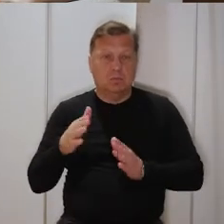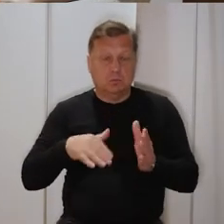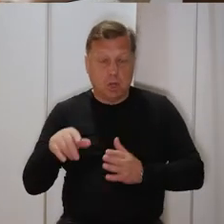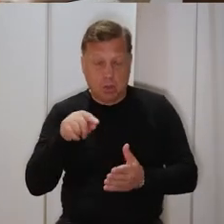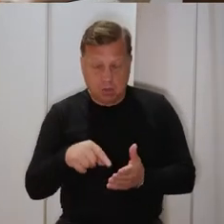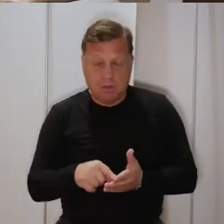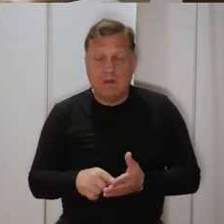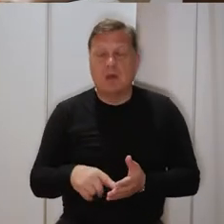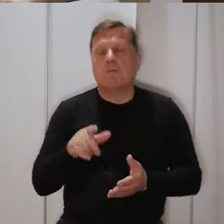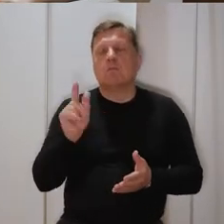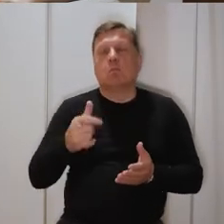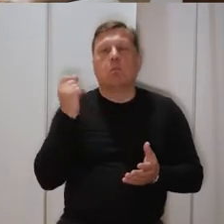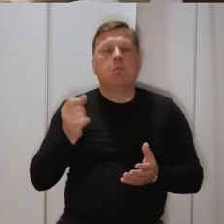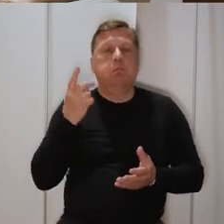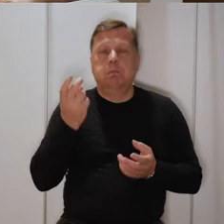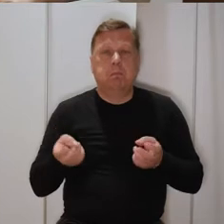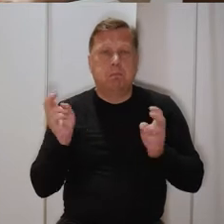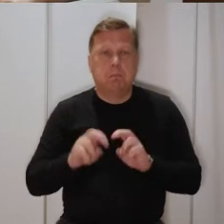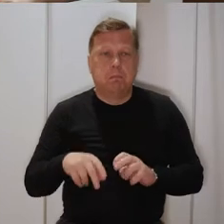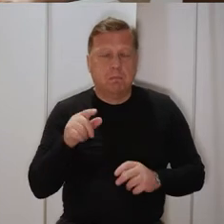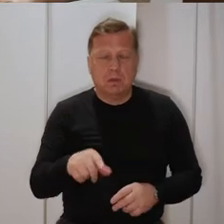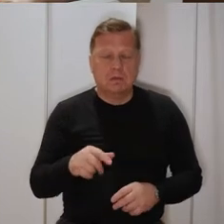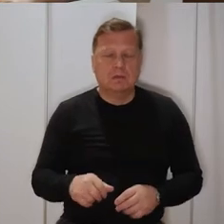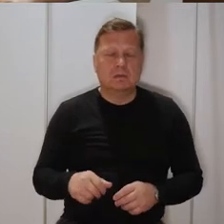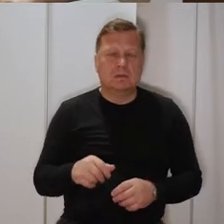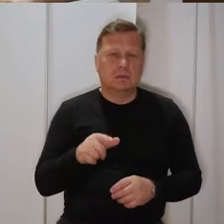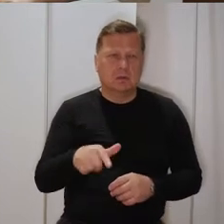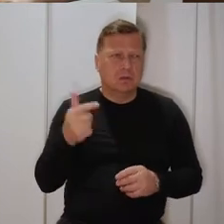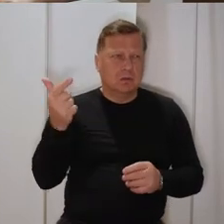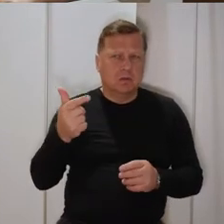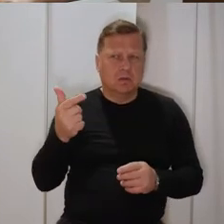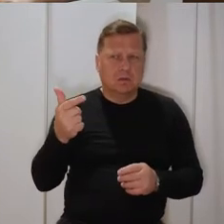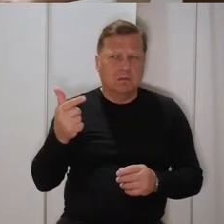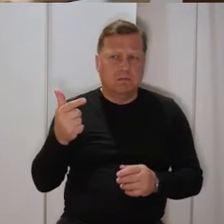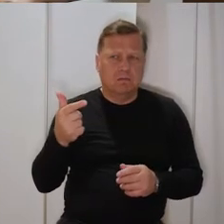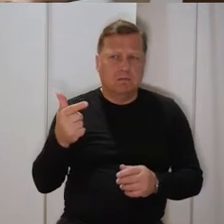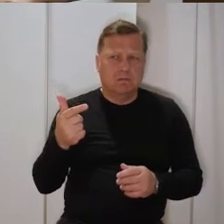ogóle jakby pomysł na to powstał trochę w malignie. Pamiętam, że był luty